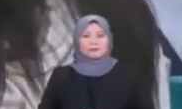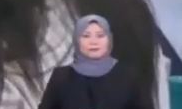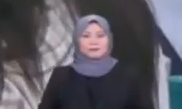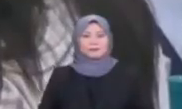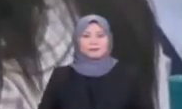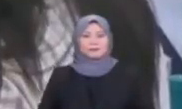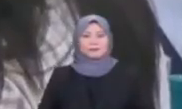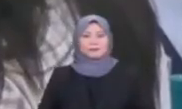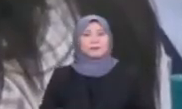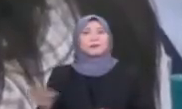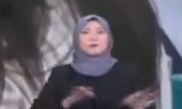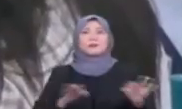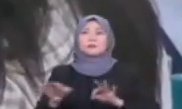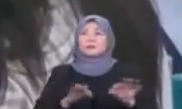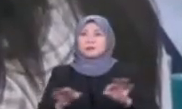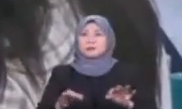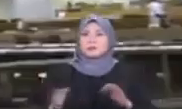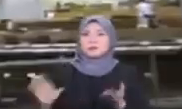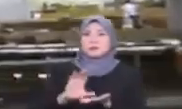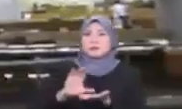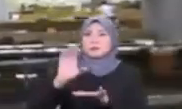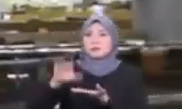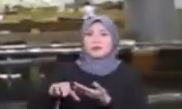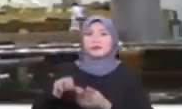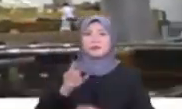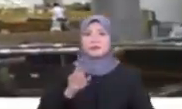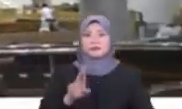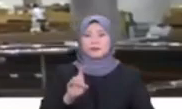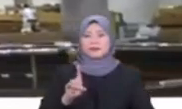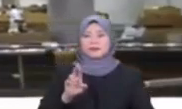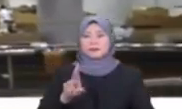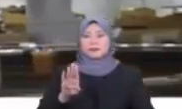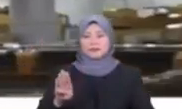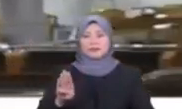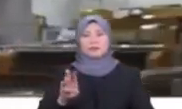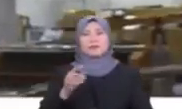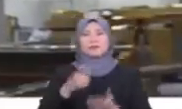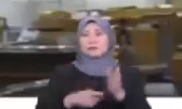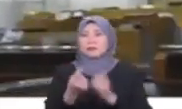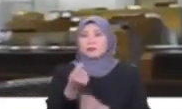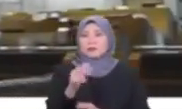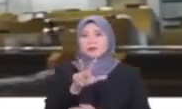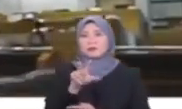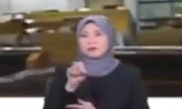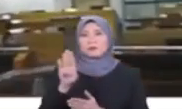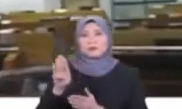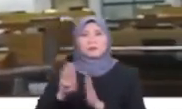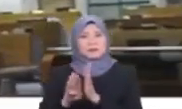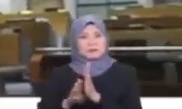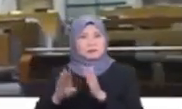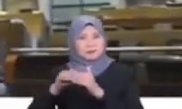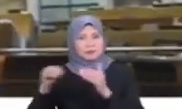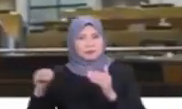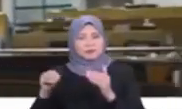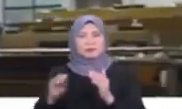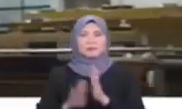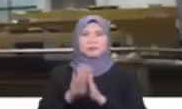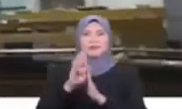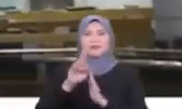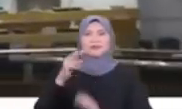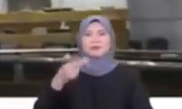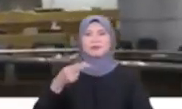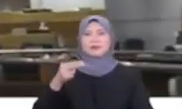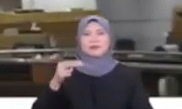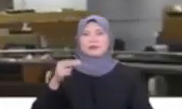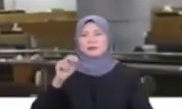Sementara itu, mengulas mengenai pelaburan DRB Highcom bernilai RM32 bilion bagi membangunkan AHTV